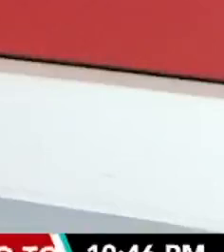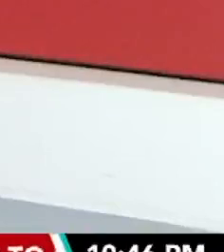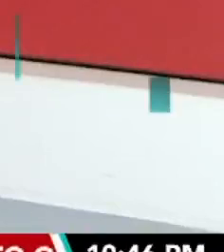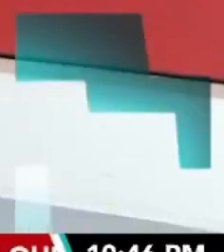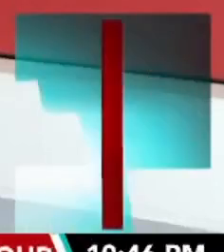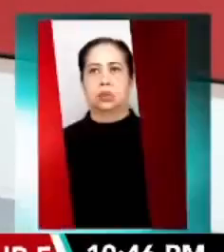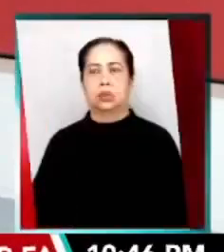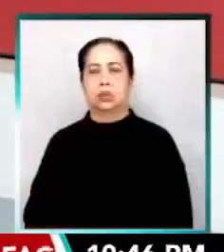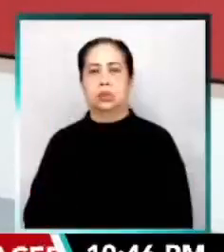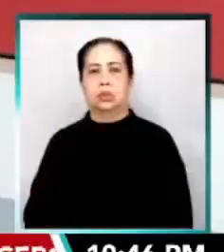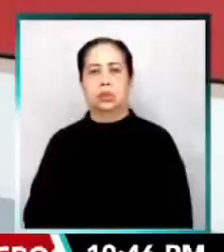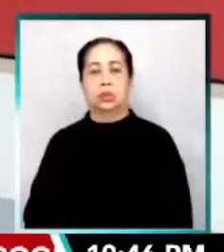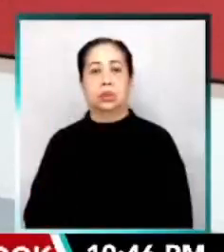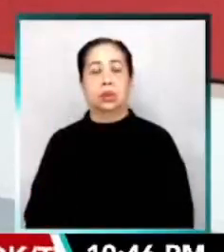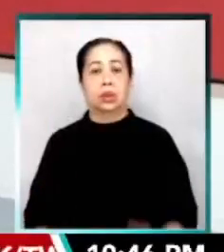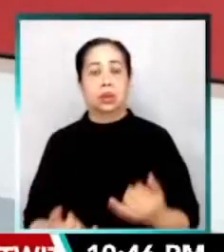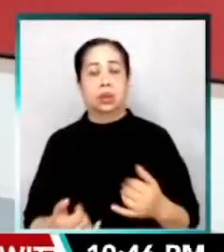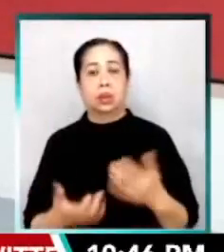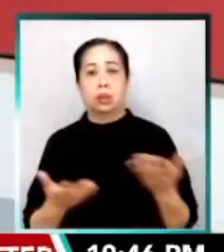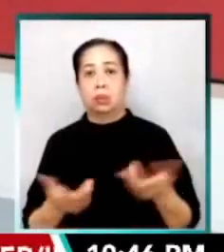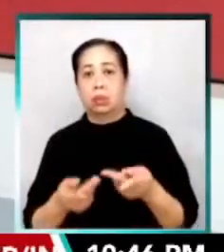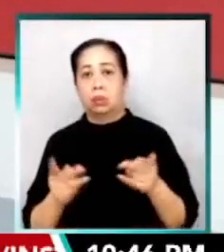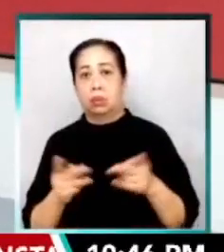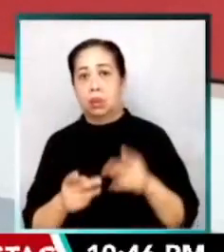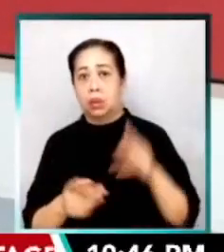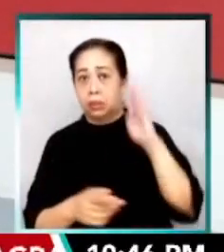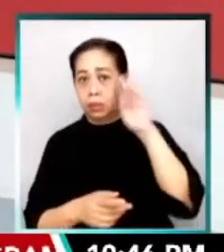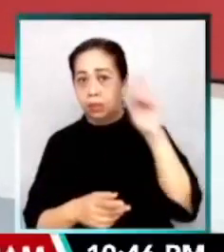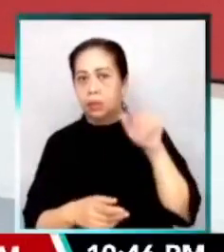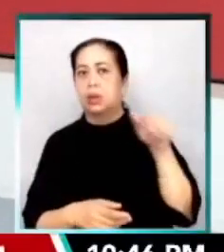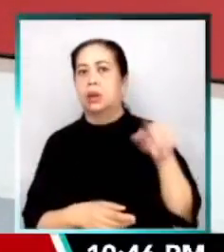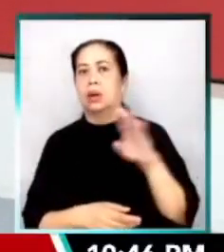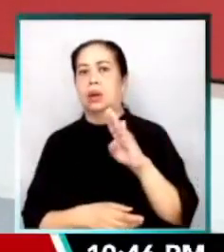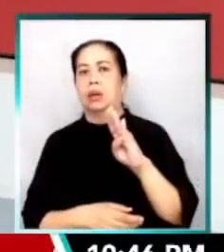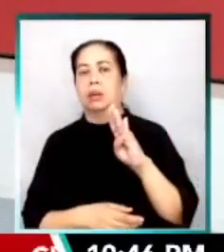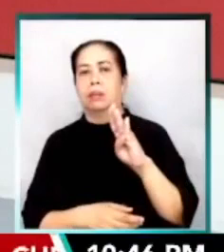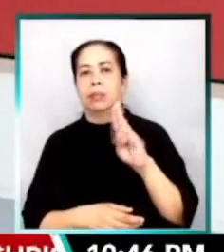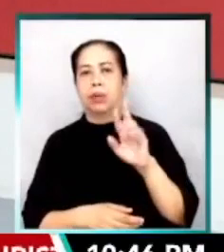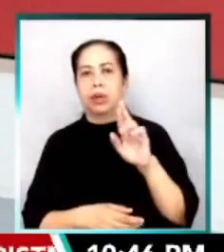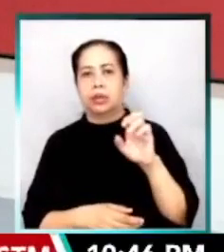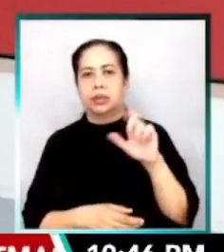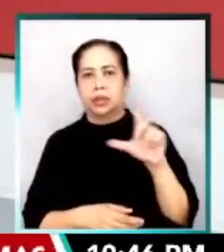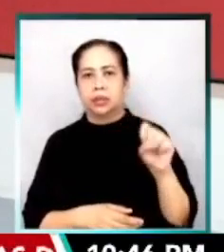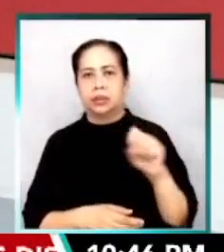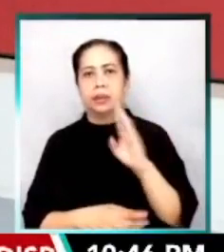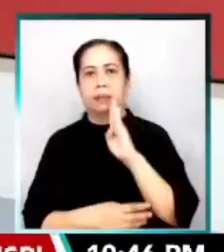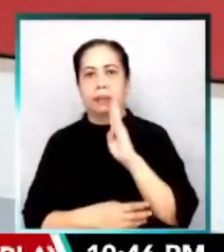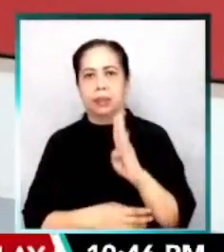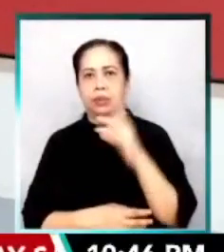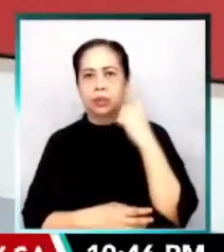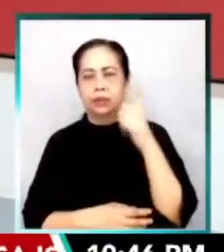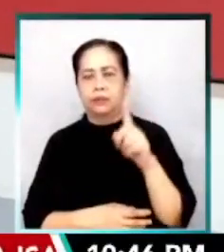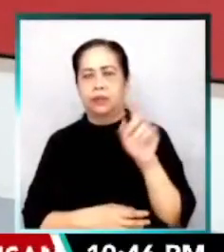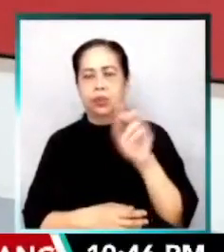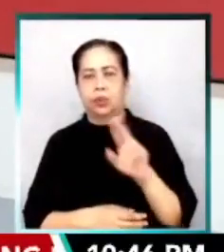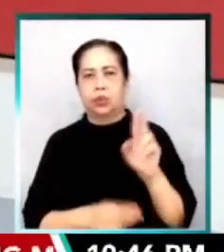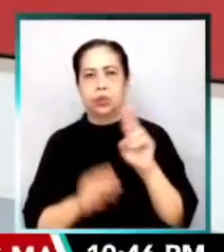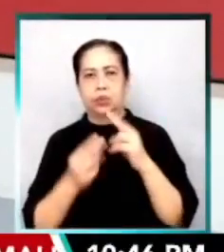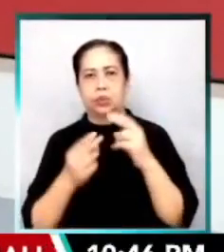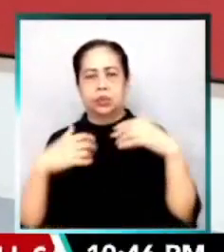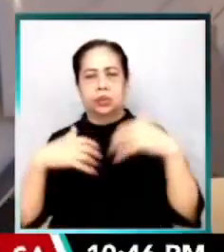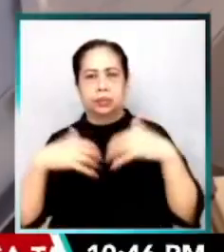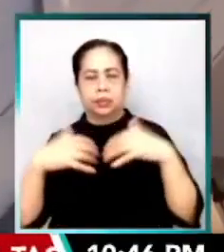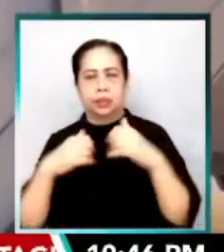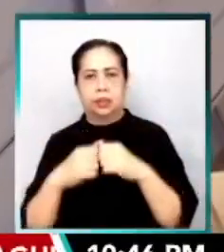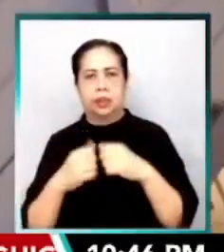Nasa Brussels, Belgium na si Pangulong Bongbong Marcos para sa ASEAN-European Union Summit. Sabi ng Pangulo, tatalakayin niya ang bigo